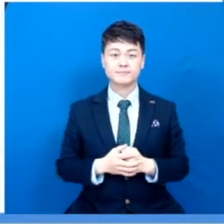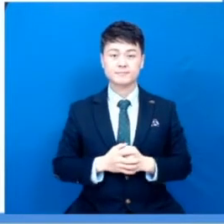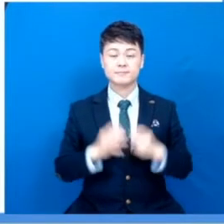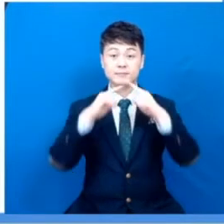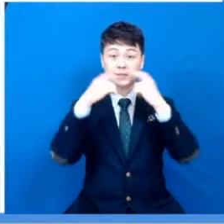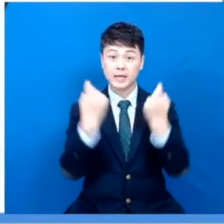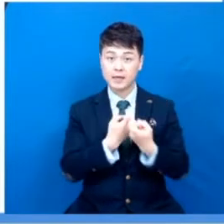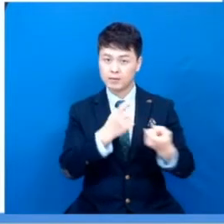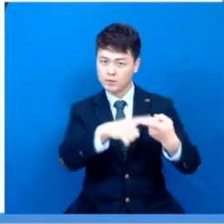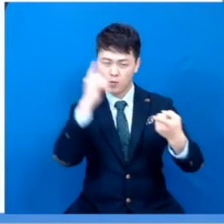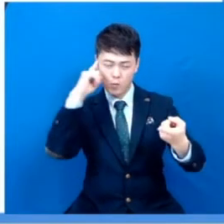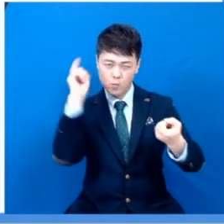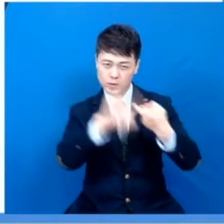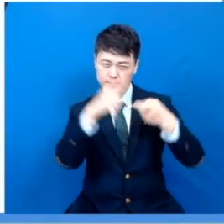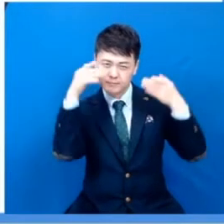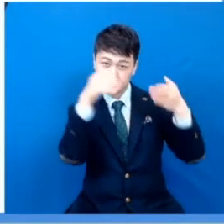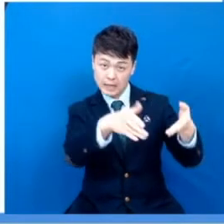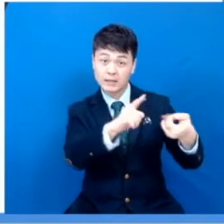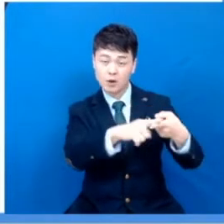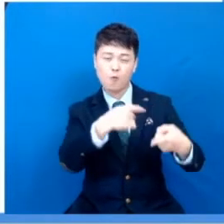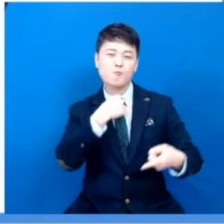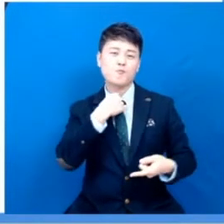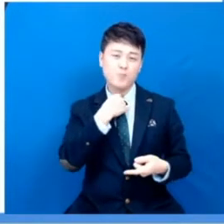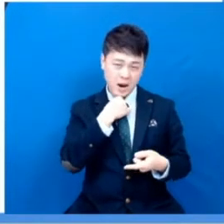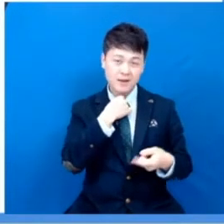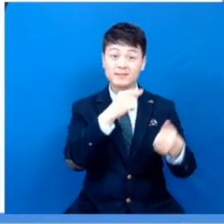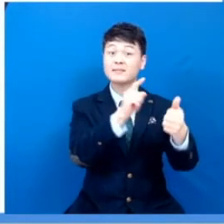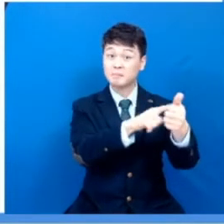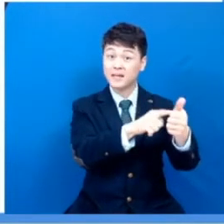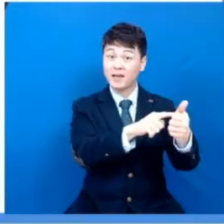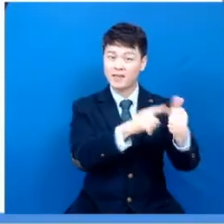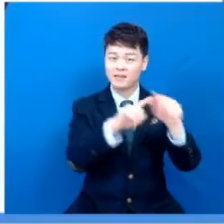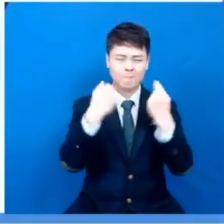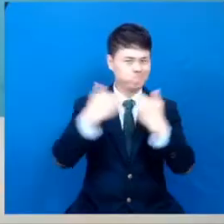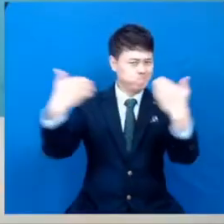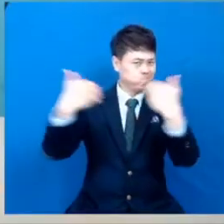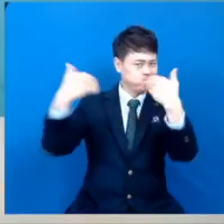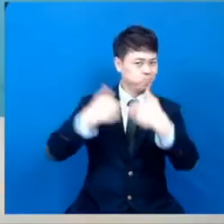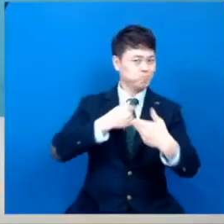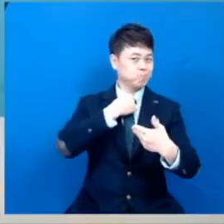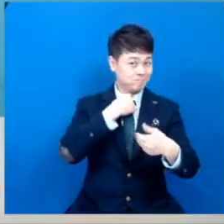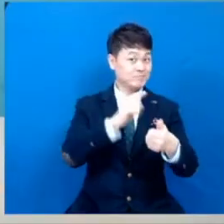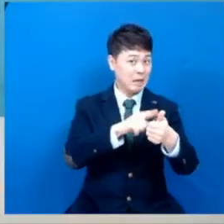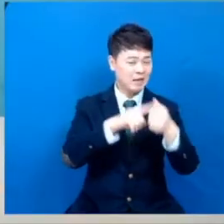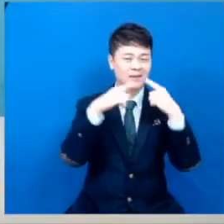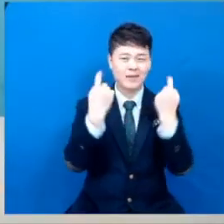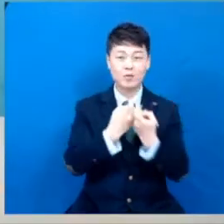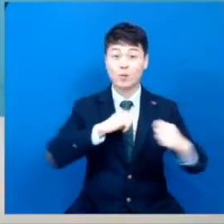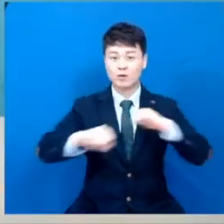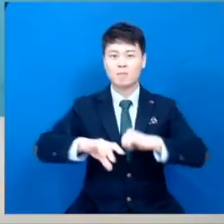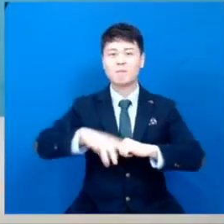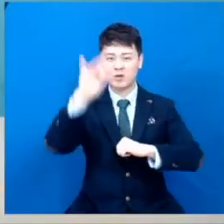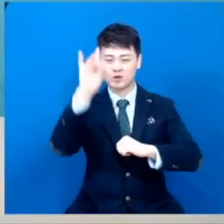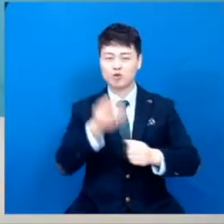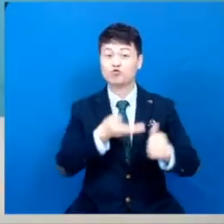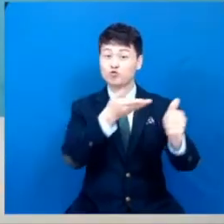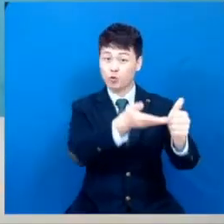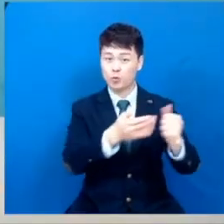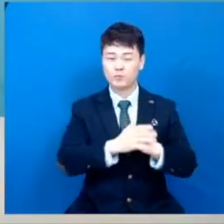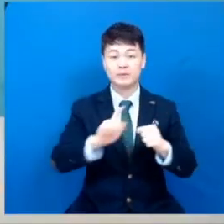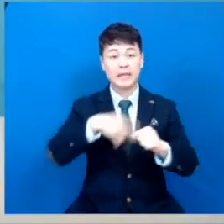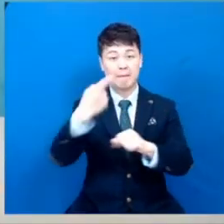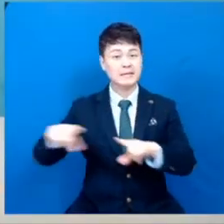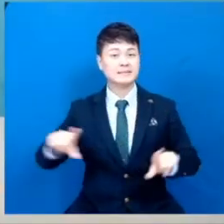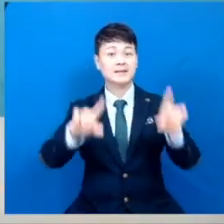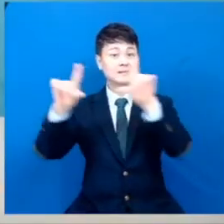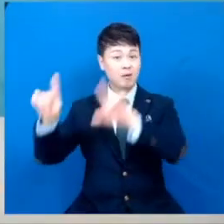개인에게 관심이 집중되는 것을 선호하는 성준 씨를 위하여 개인별 활동을 우선 배치하고 일상 생활